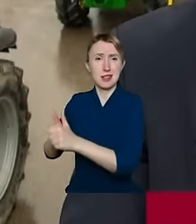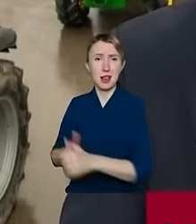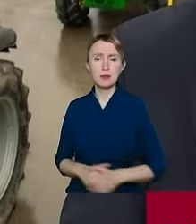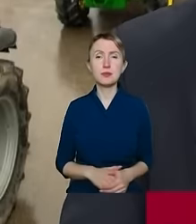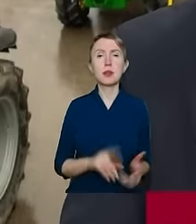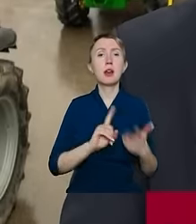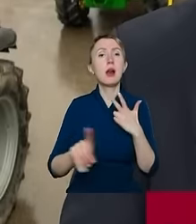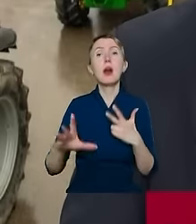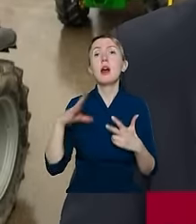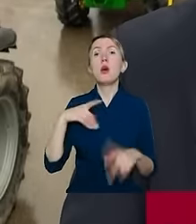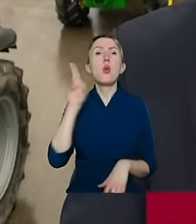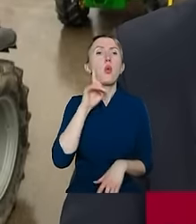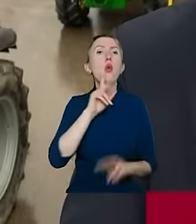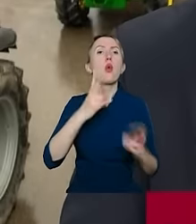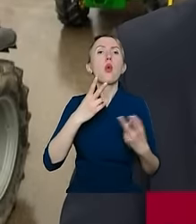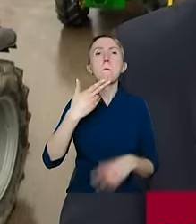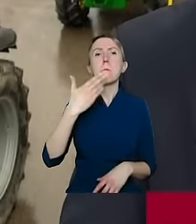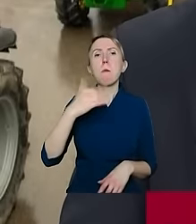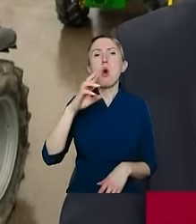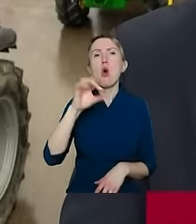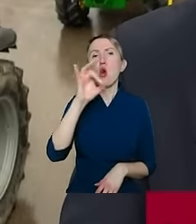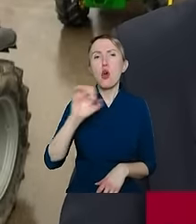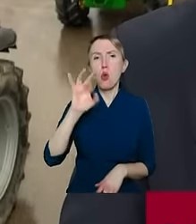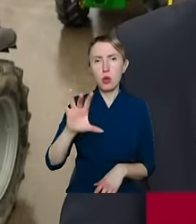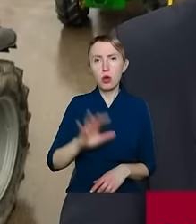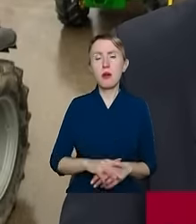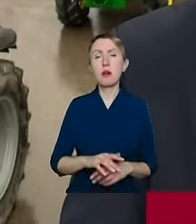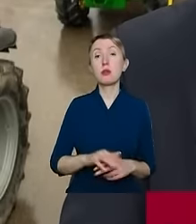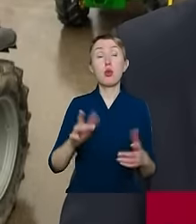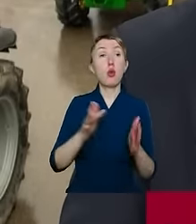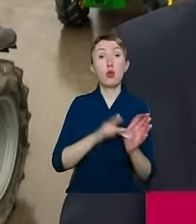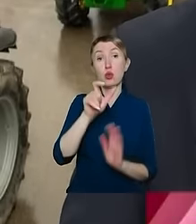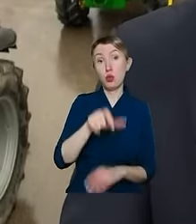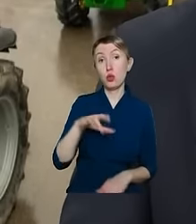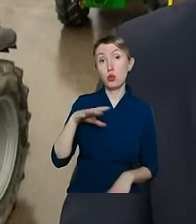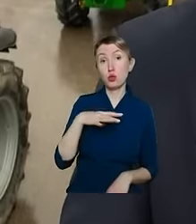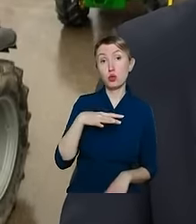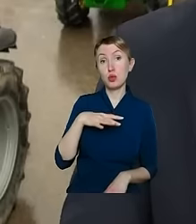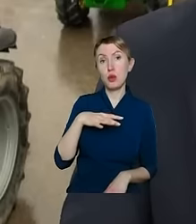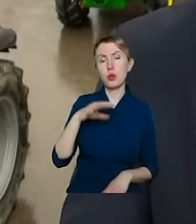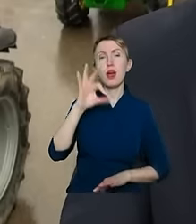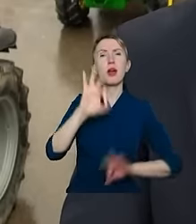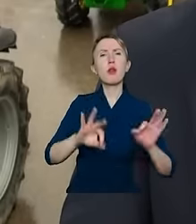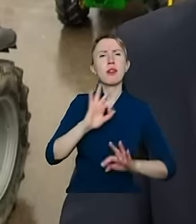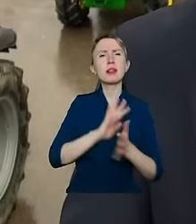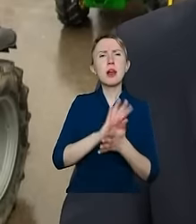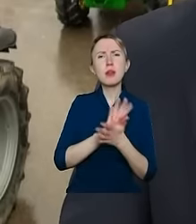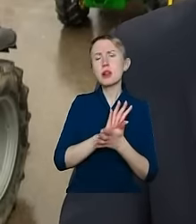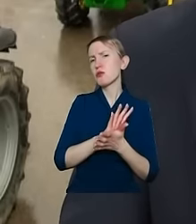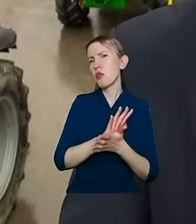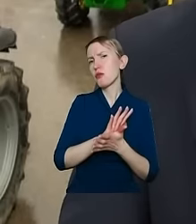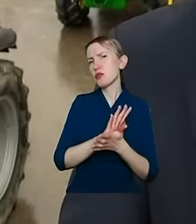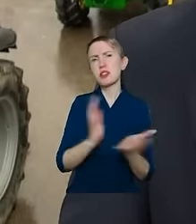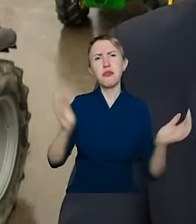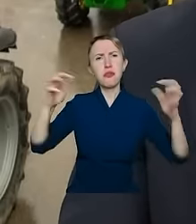Byli chłopaki z Morągu, z wywiadu, kiedy pan Donald Tusk był na jakiejś konferencji prasowej, czy to był jakiś wiec